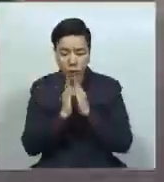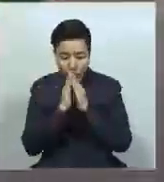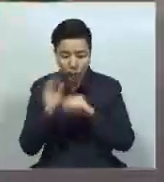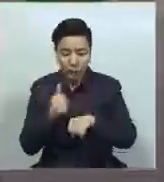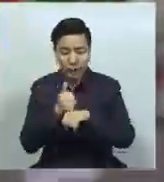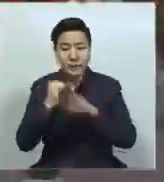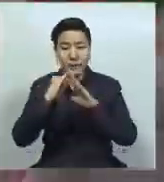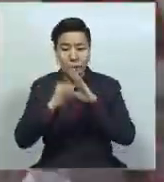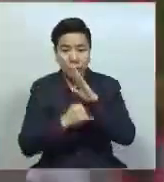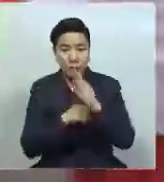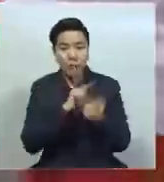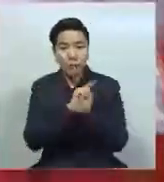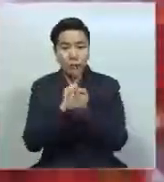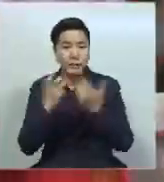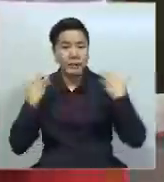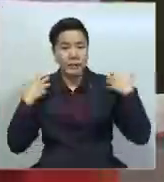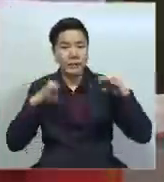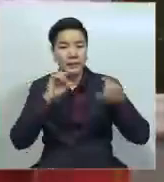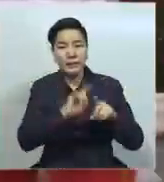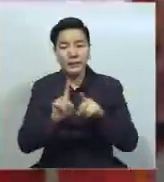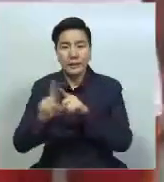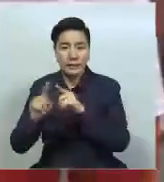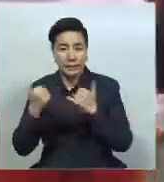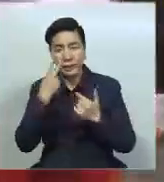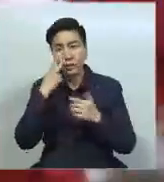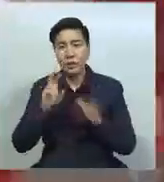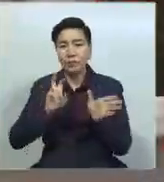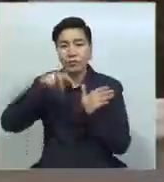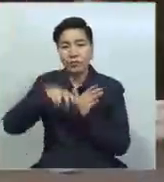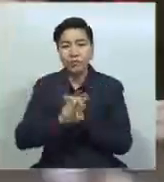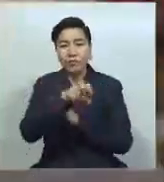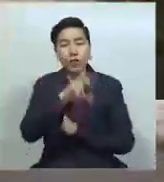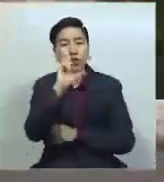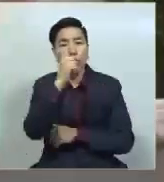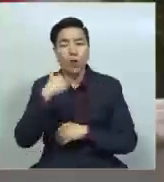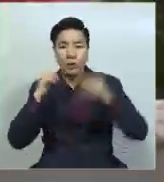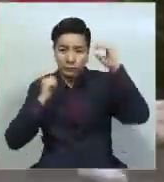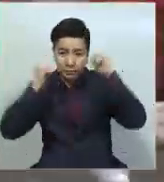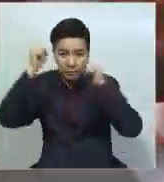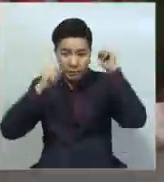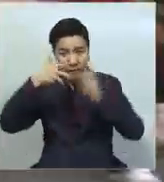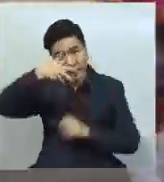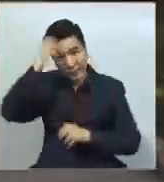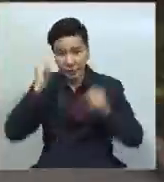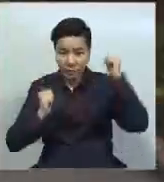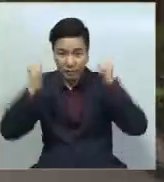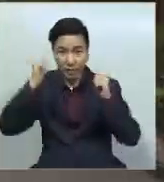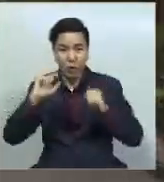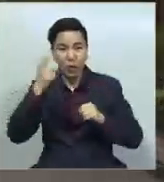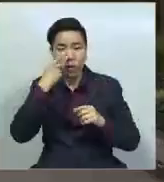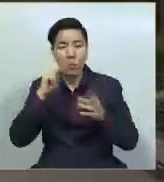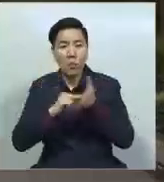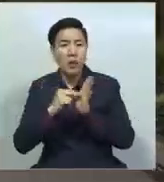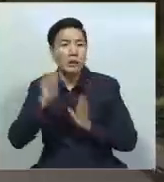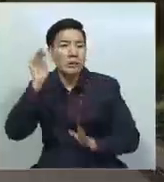จังหวัดรวมถึงเจ้าหน้าที่ในส่วนราชการต่างๆซึ่งทั้งมังกรทองและสิงโตเนี่ยถือว่าเป็นสัตว์ในตำนานนะคะชาวจีนก็เชื่อกัน